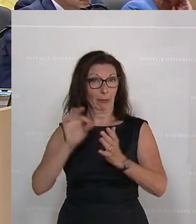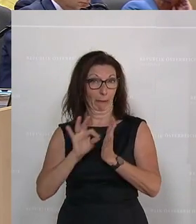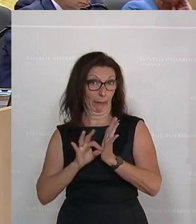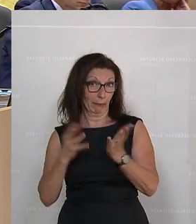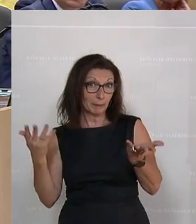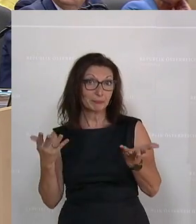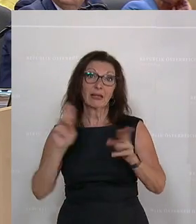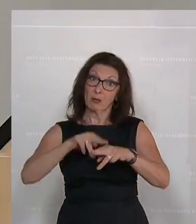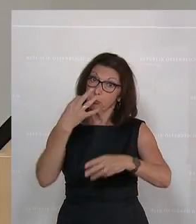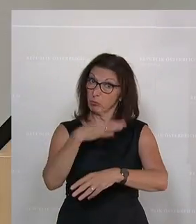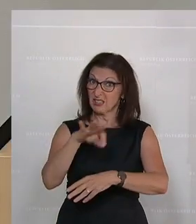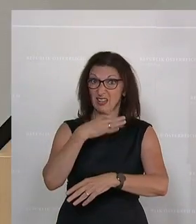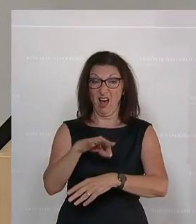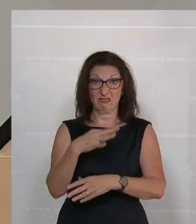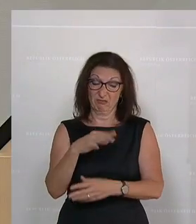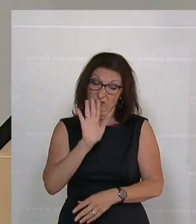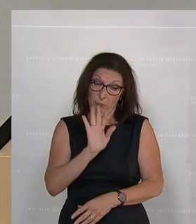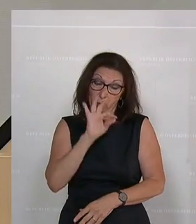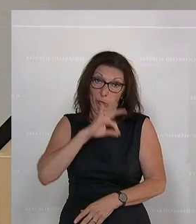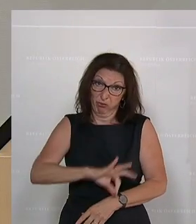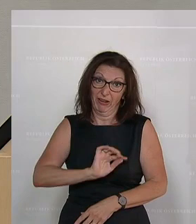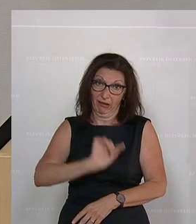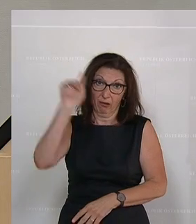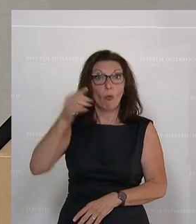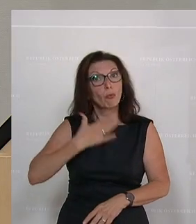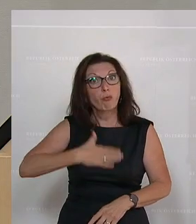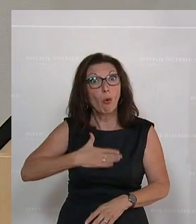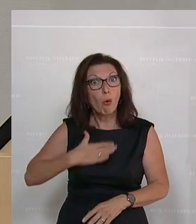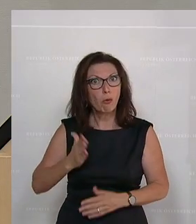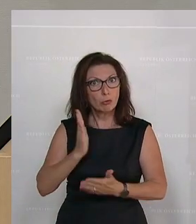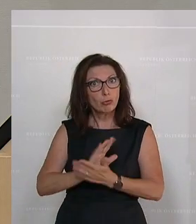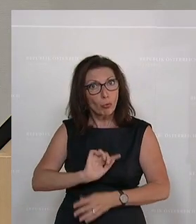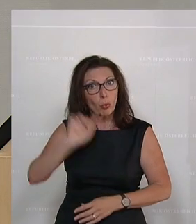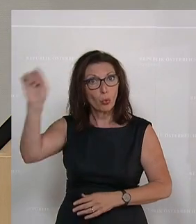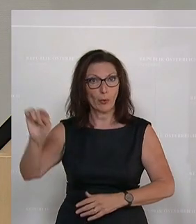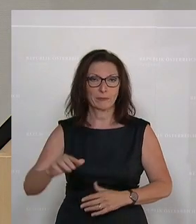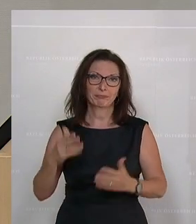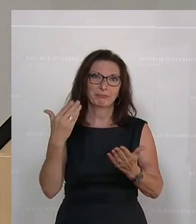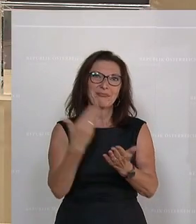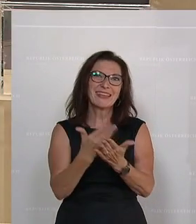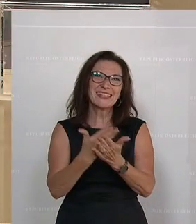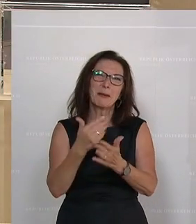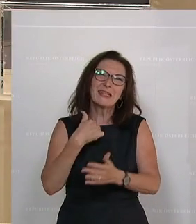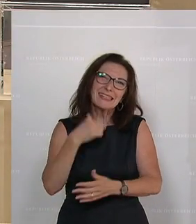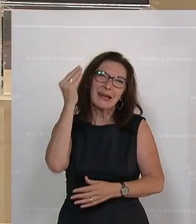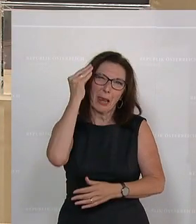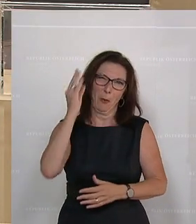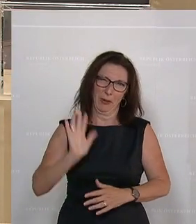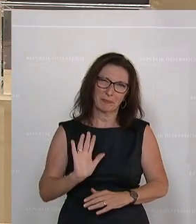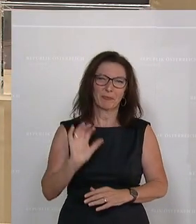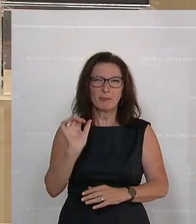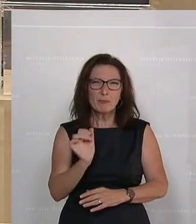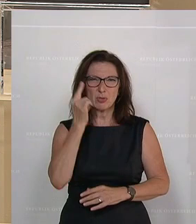seine pflicht ist sondern auch selbstverständlich ist und nicht sehr froh darüber bin dass das natürlich macht insofern glaube ich dass insbesondere